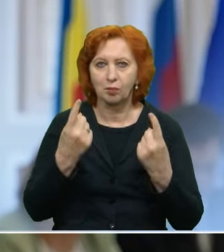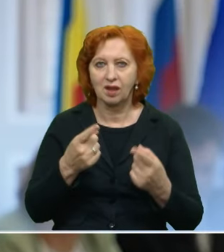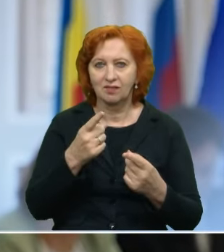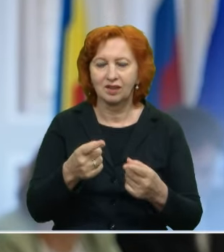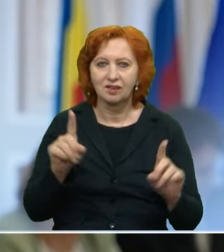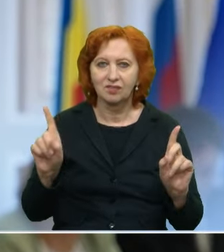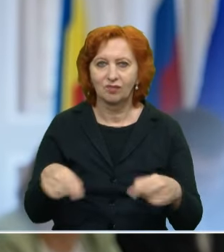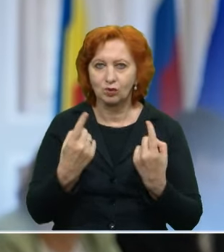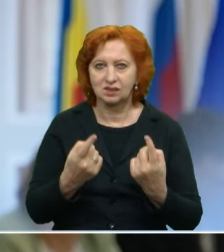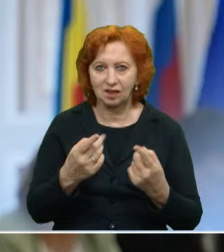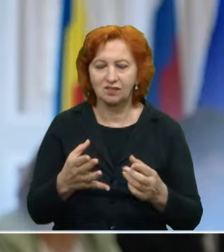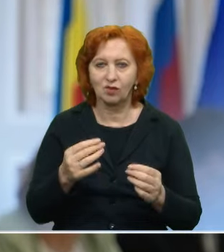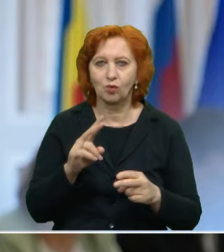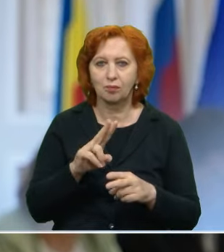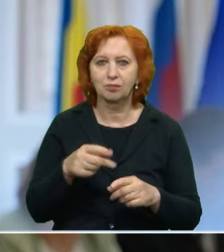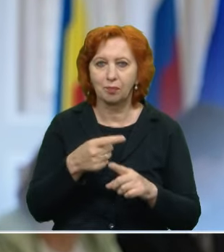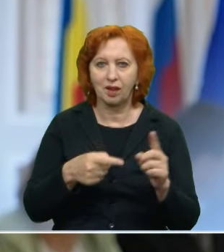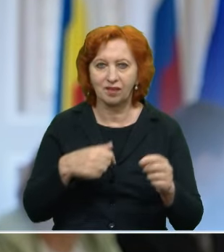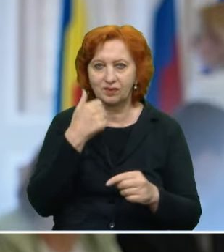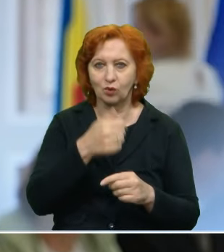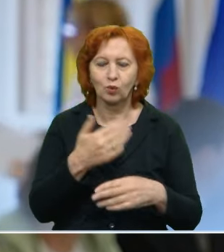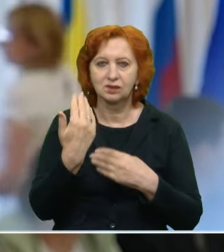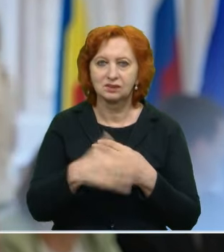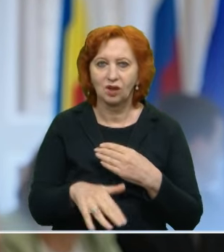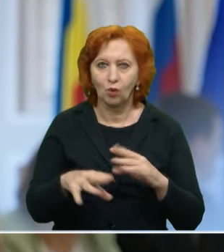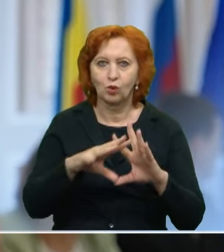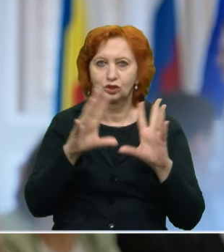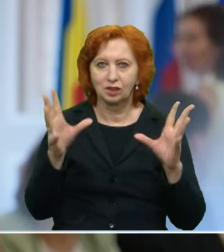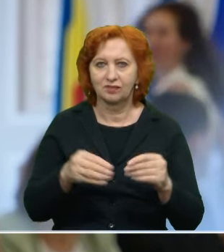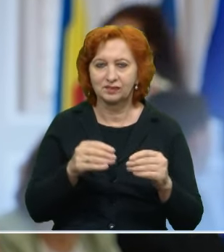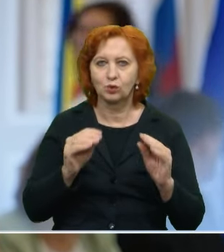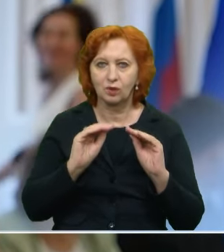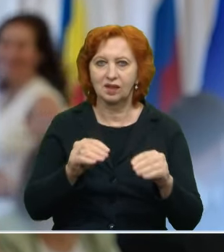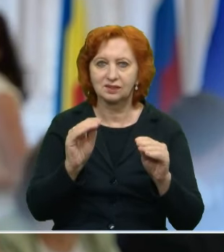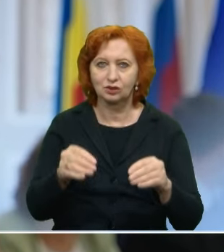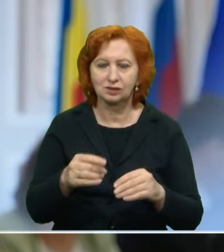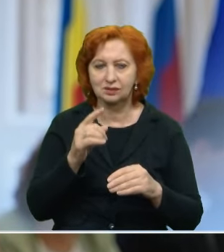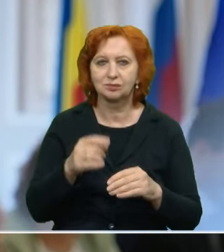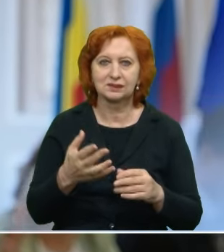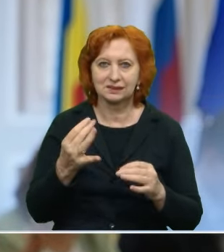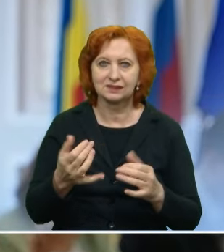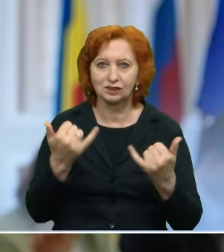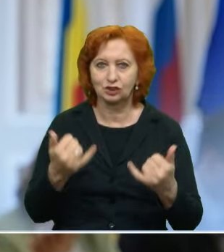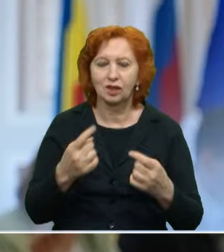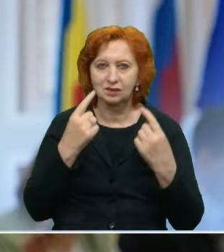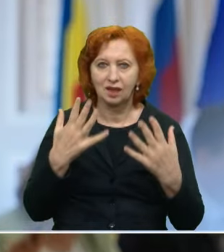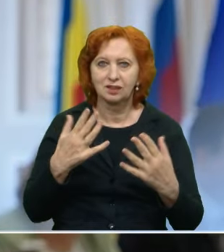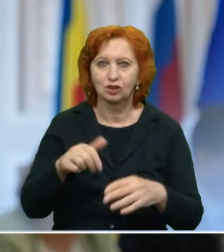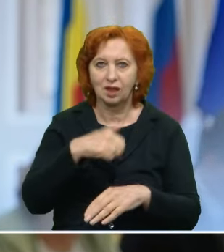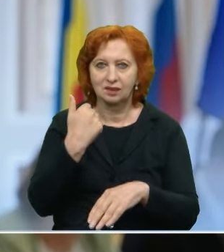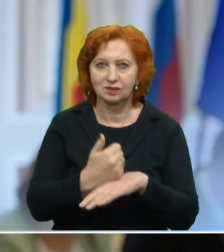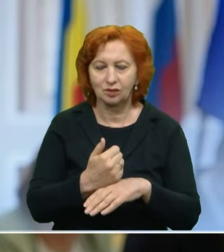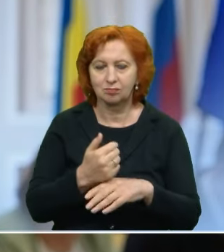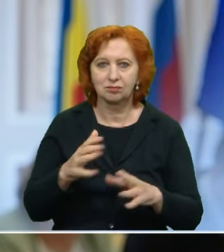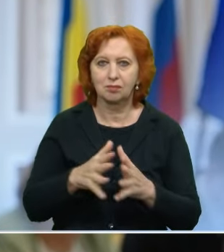первой половине года закончили всю высадку лесных насаждений. Это 1900 гектар. И сейчас, конечно, основное это идет у